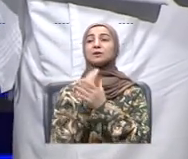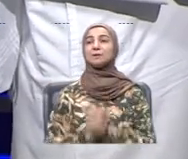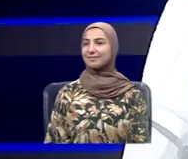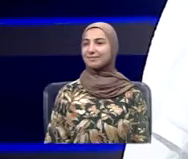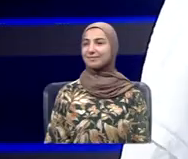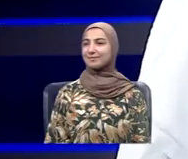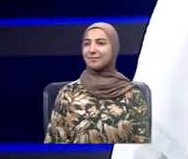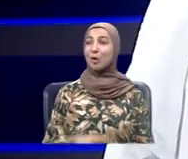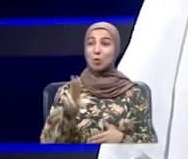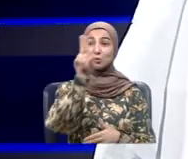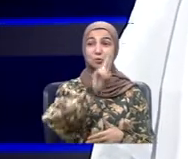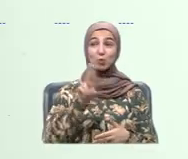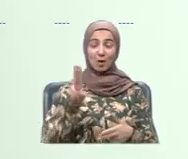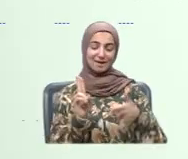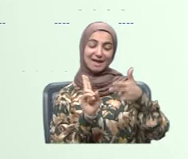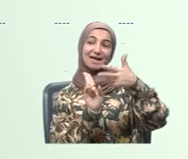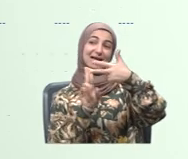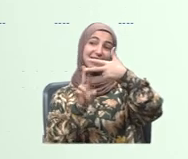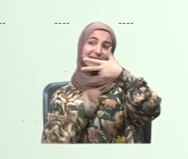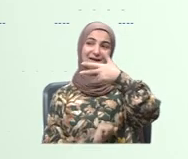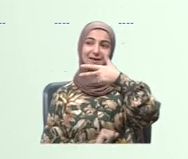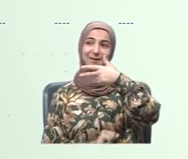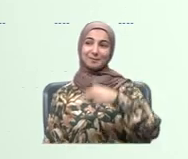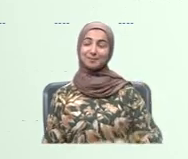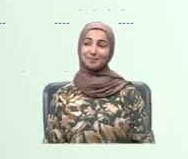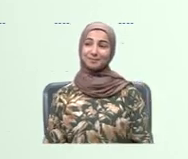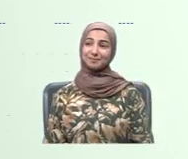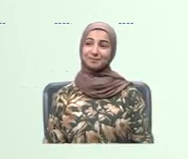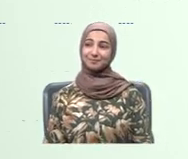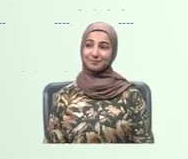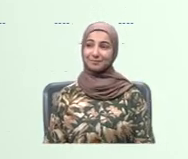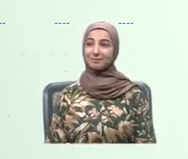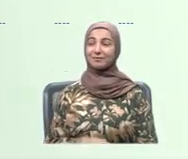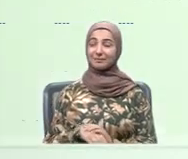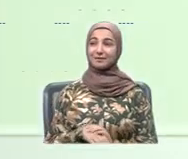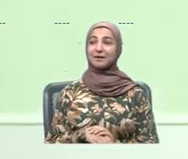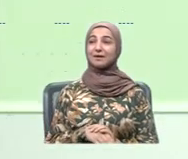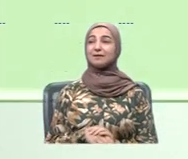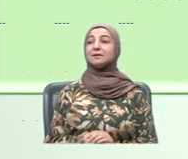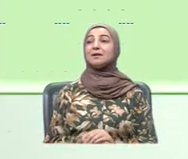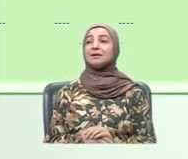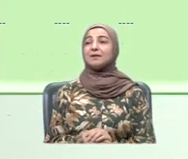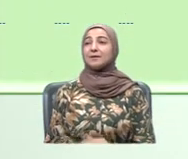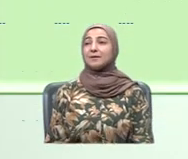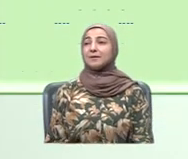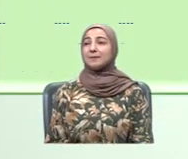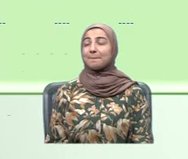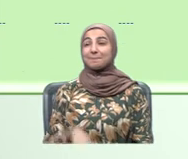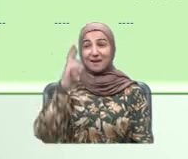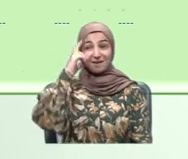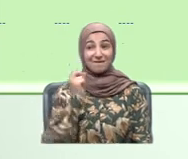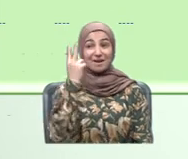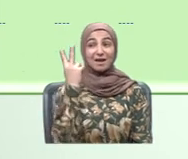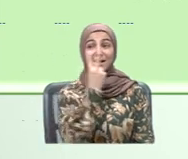السؤال الثالث: بني المقطع على فكرتين أساسيتين، ما هما؟